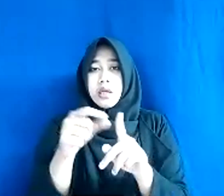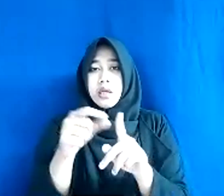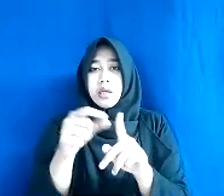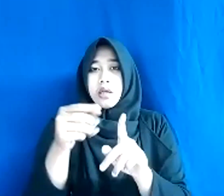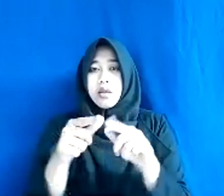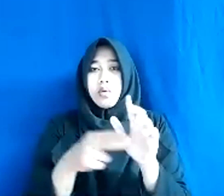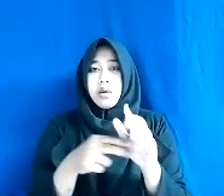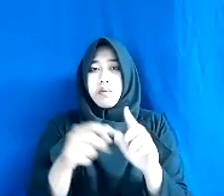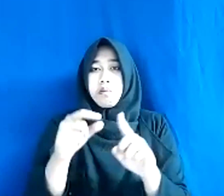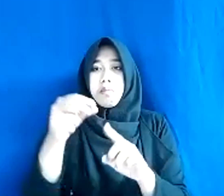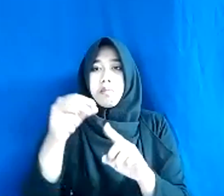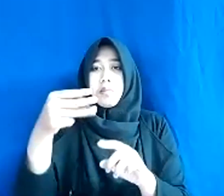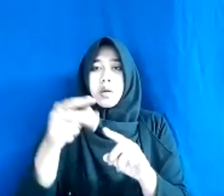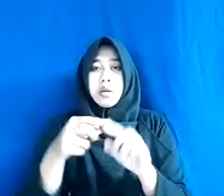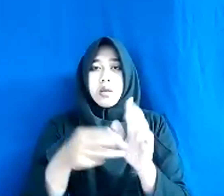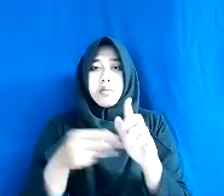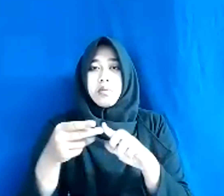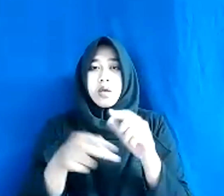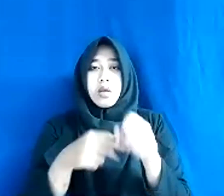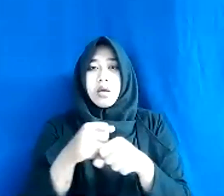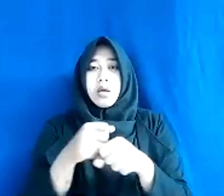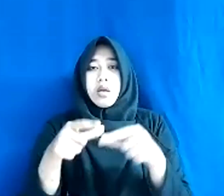sebenarnya bagaimana pertimbangan pemerintah untuk